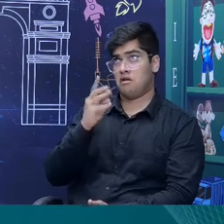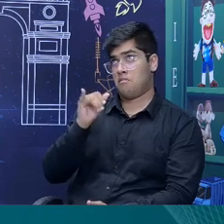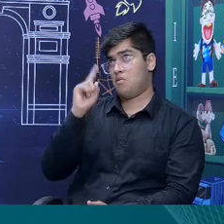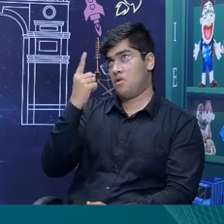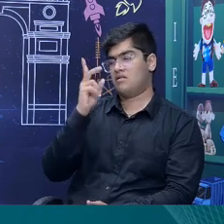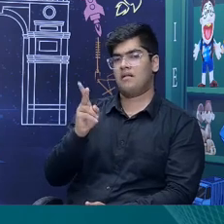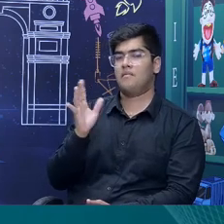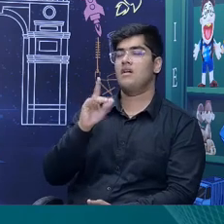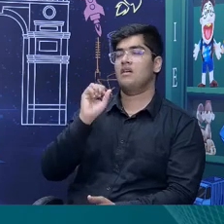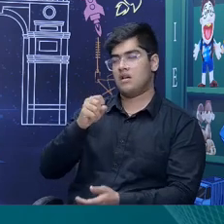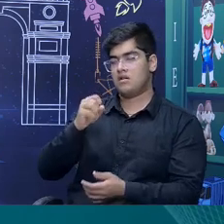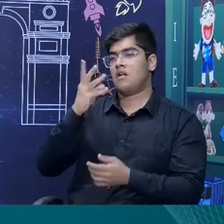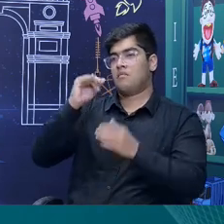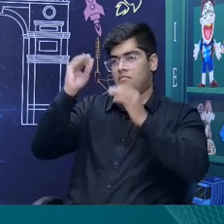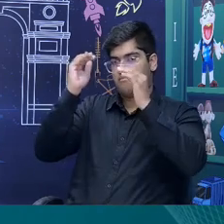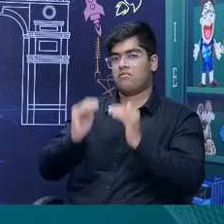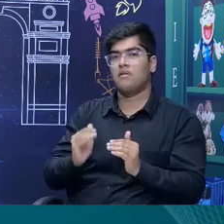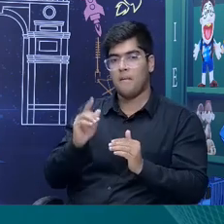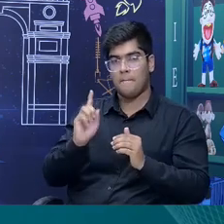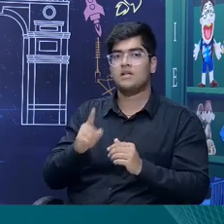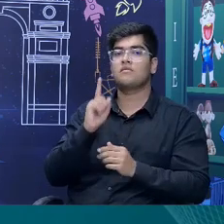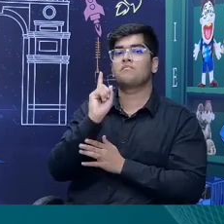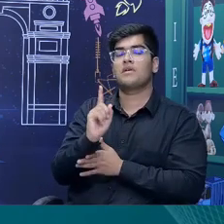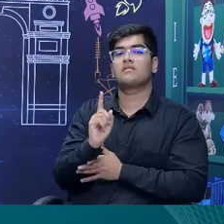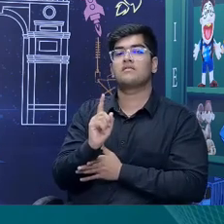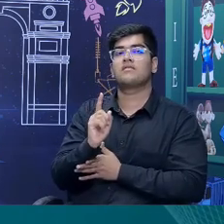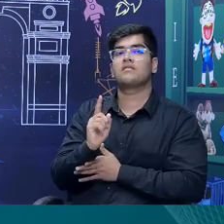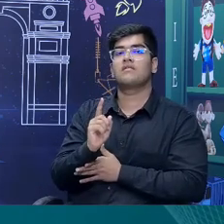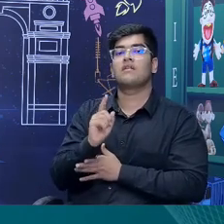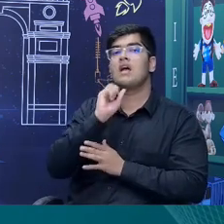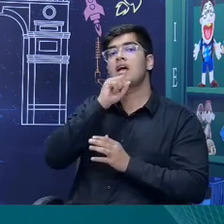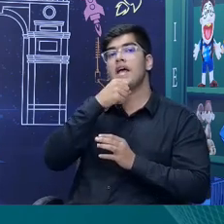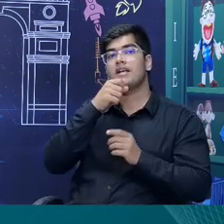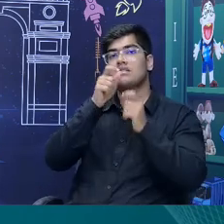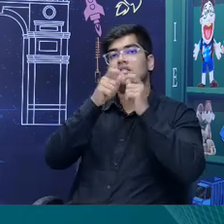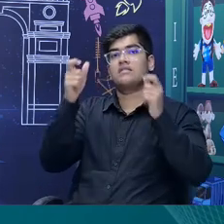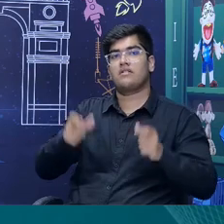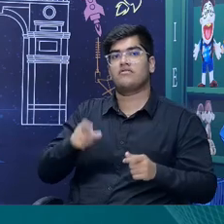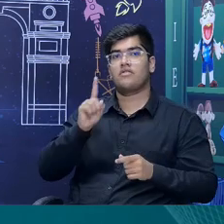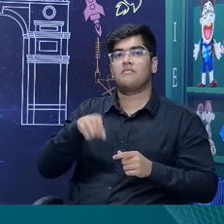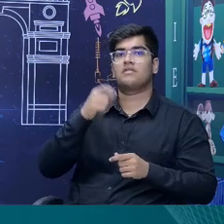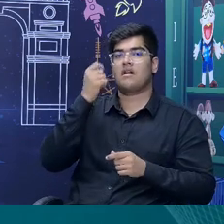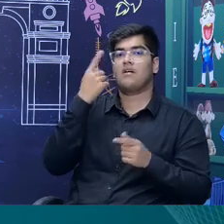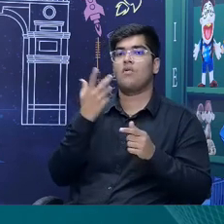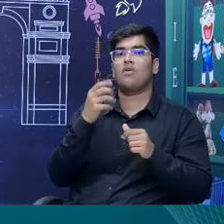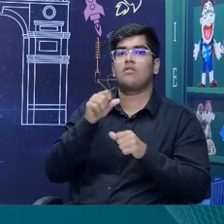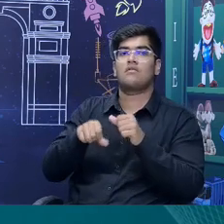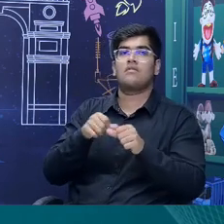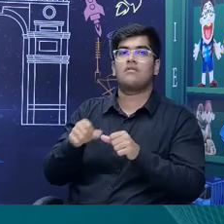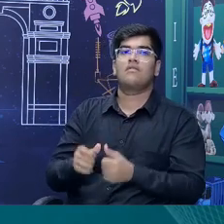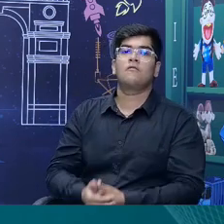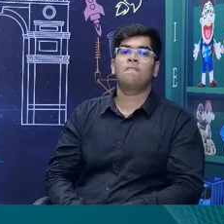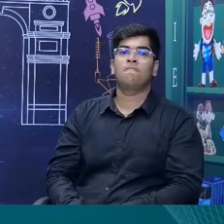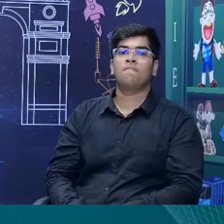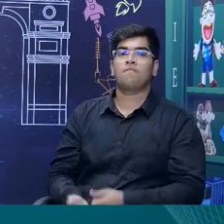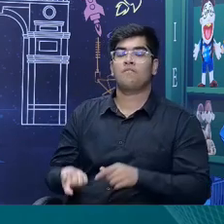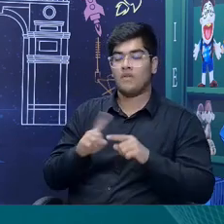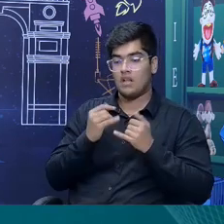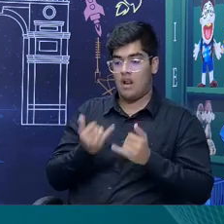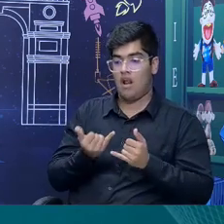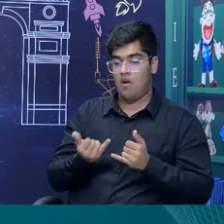पापुलेशन बट वे अलसो नीड तू अंडरस्टैंड डी आगे स्ट्रक्चर ऑफ दी इंडियन पापुलेशन आज ऑफ नो और एवरेज